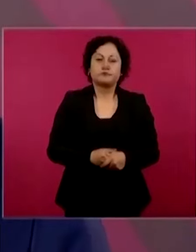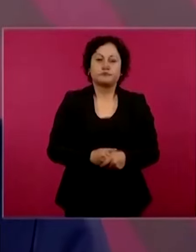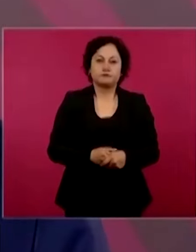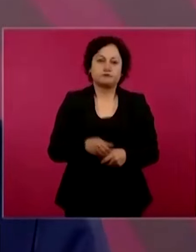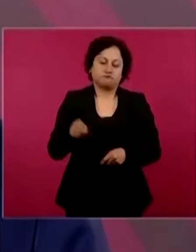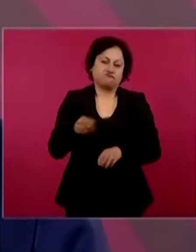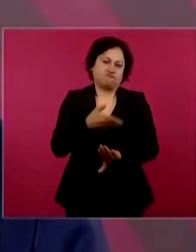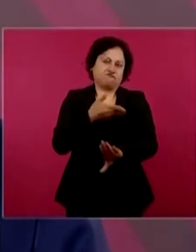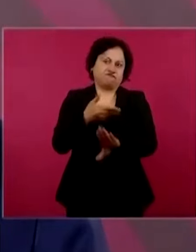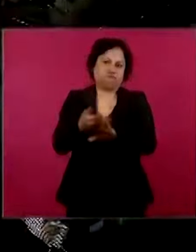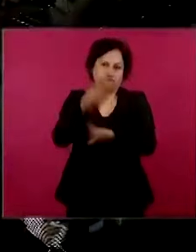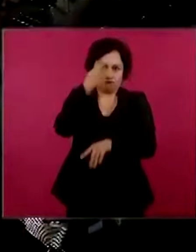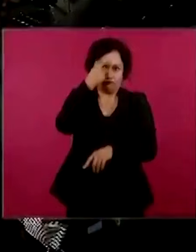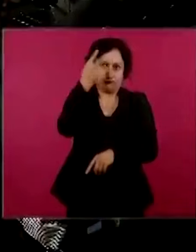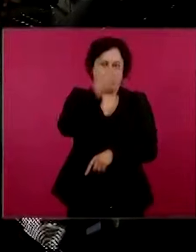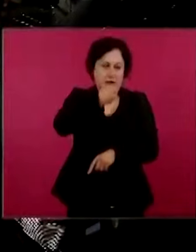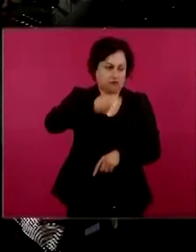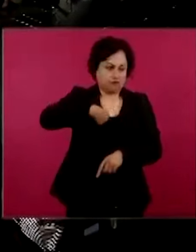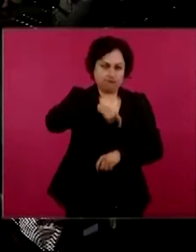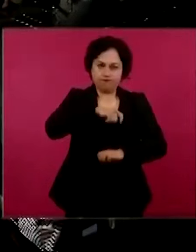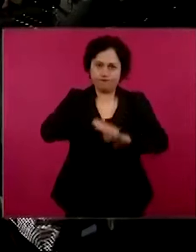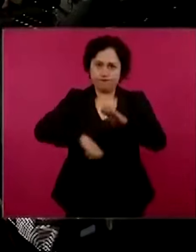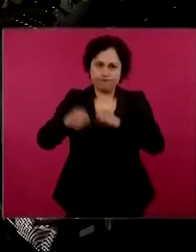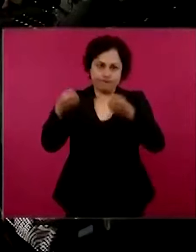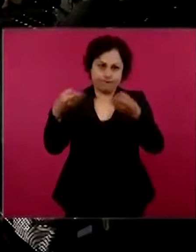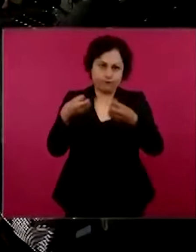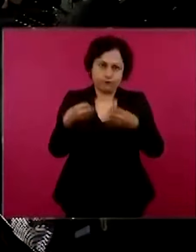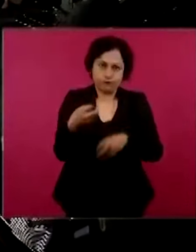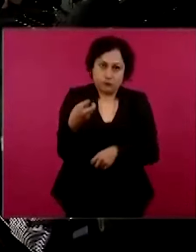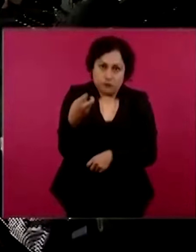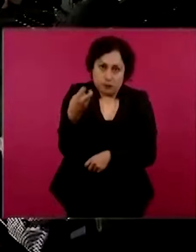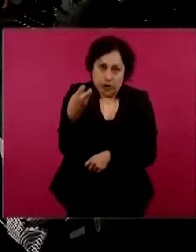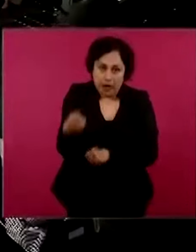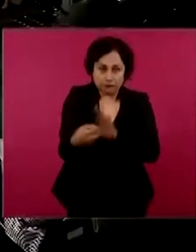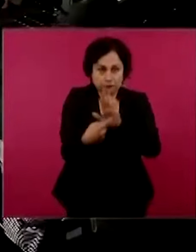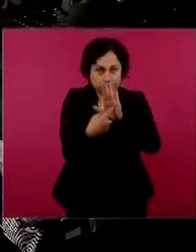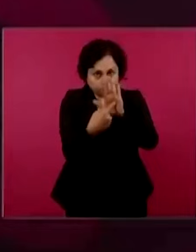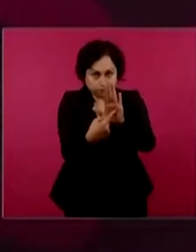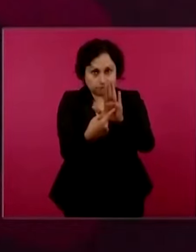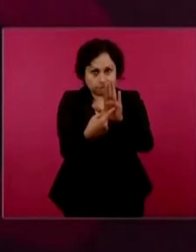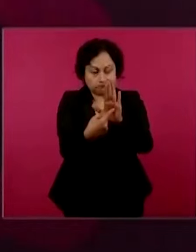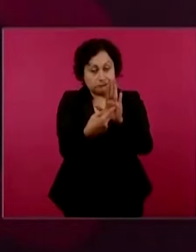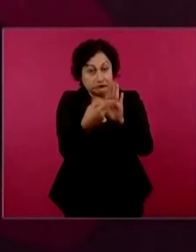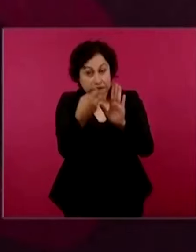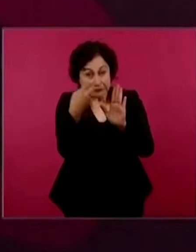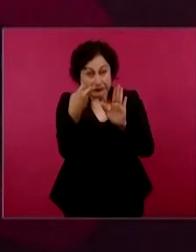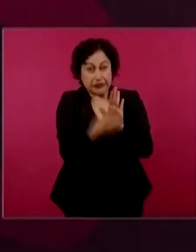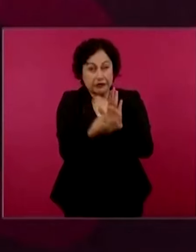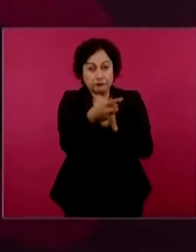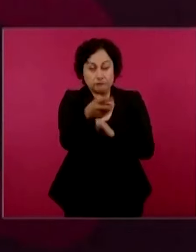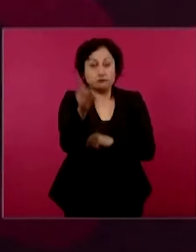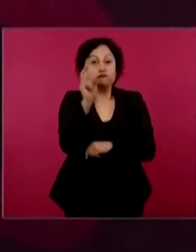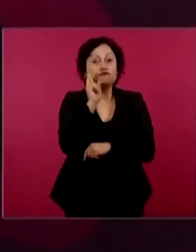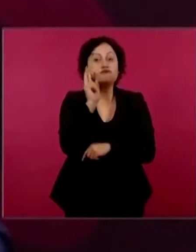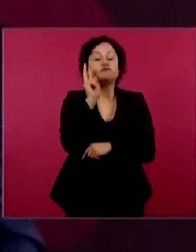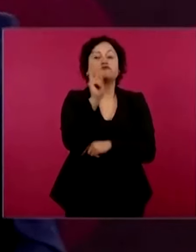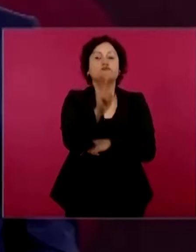embajada. Y eso no lo hace un